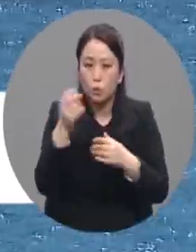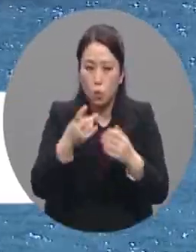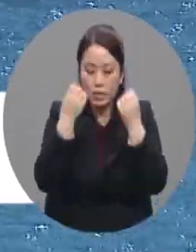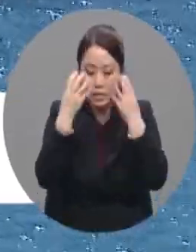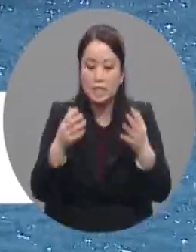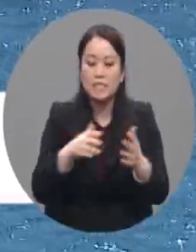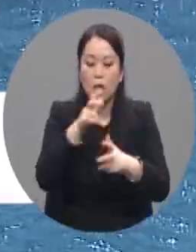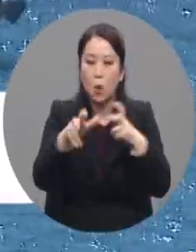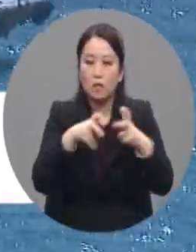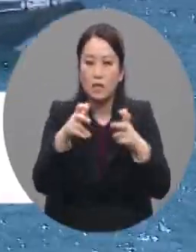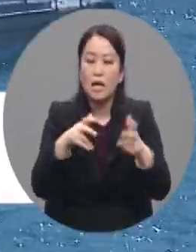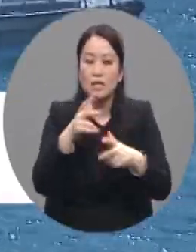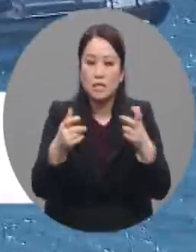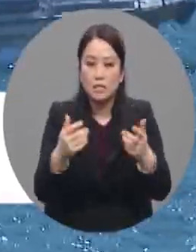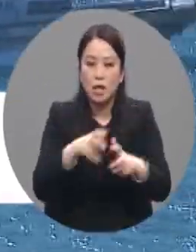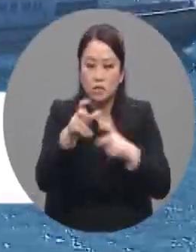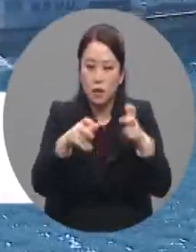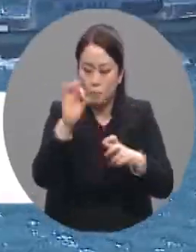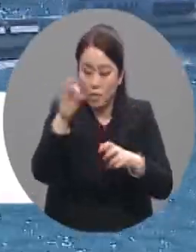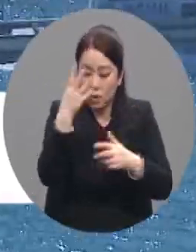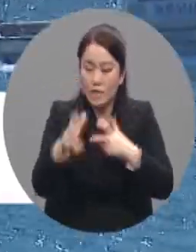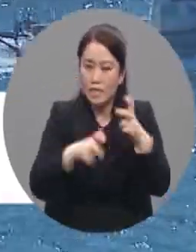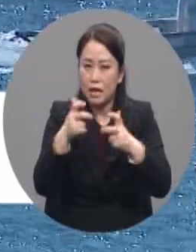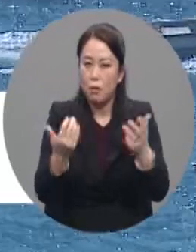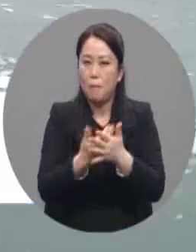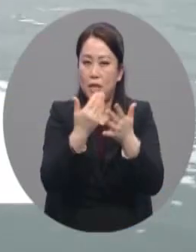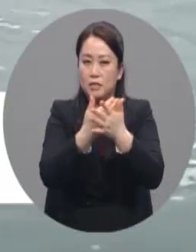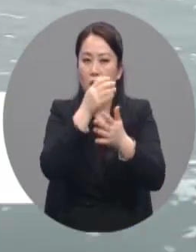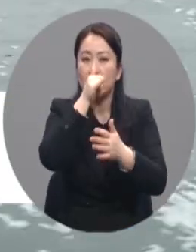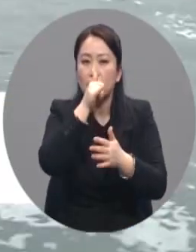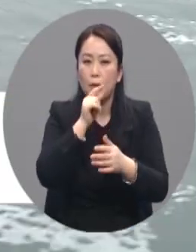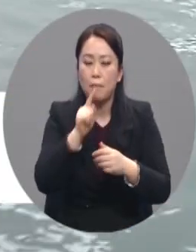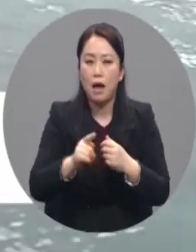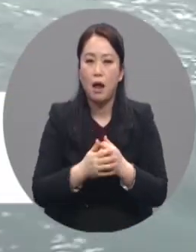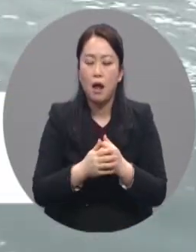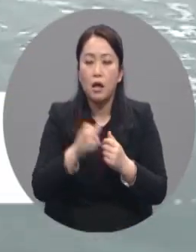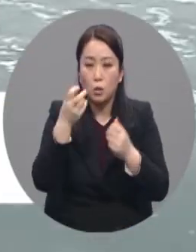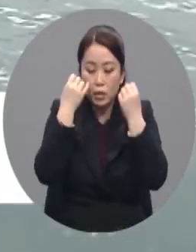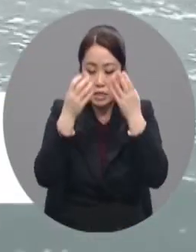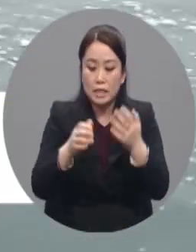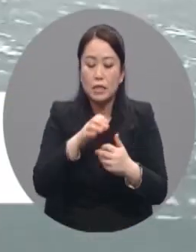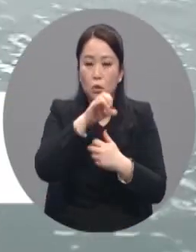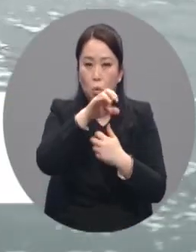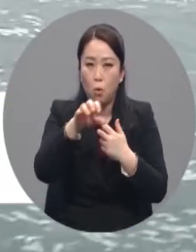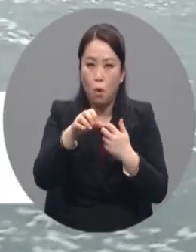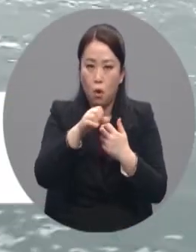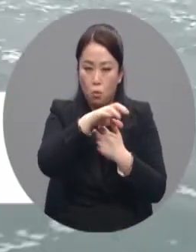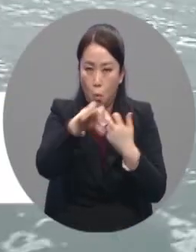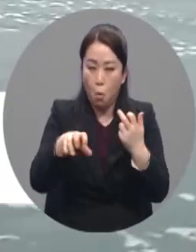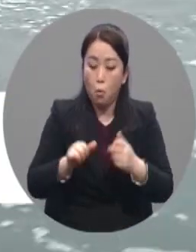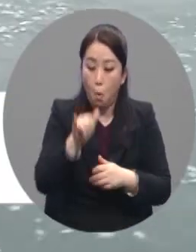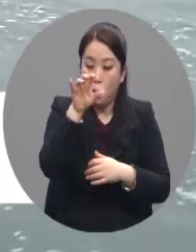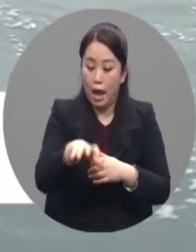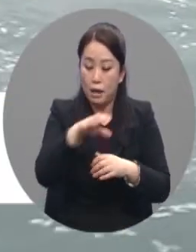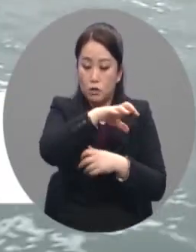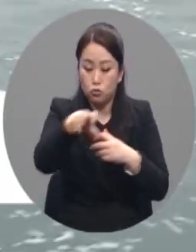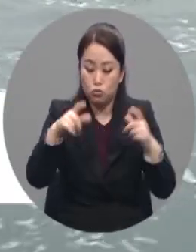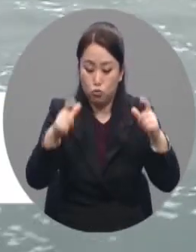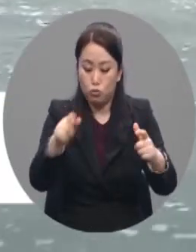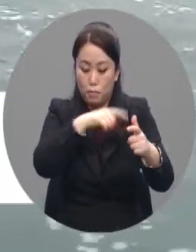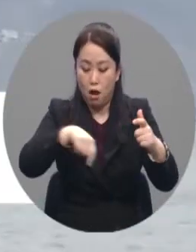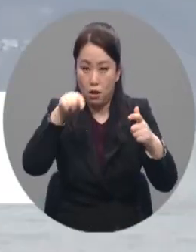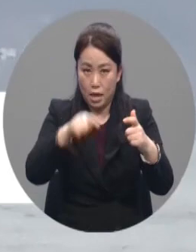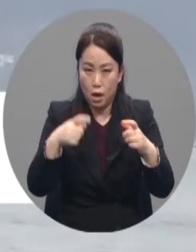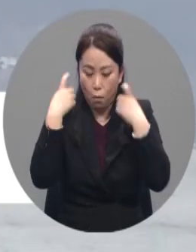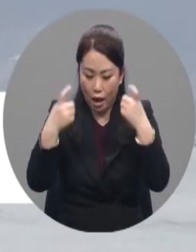첨단산업 집적과 메가시티 구상이 실현될 것으로 예상됐습니다. 또 신공항 일대를 중심으로 관광과 마이스 산업